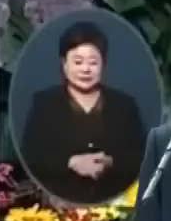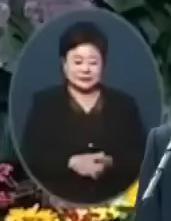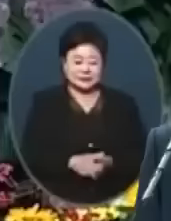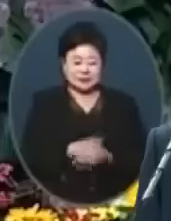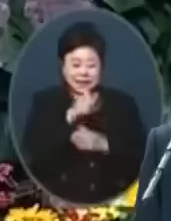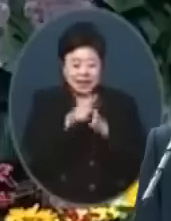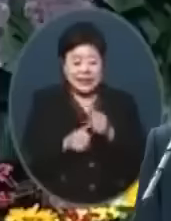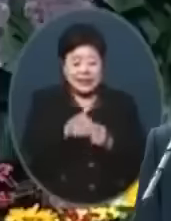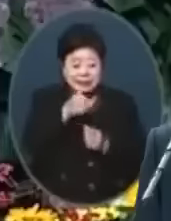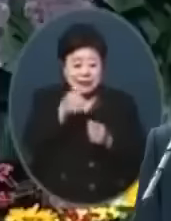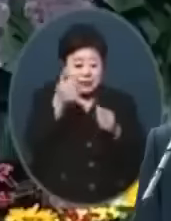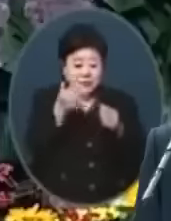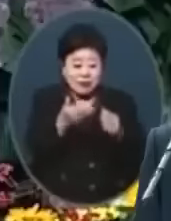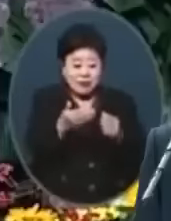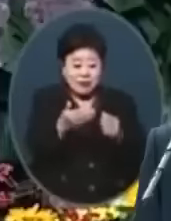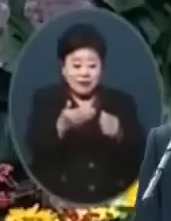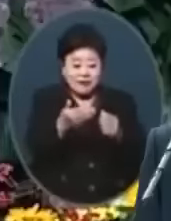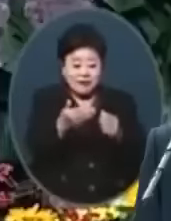하나님이